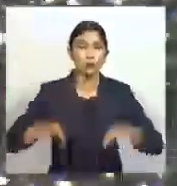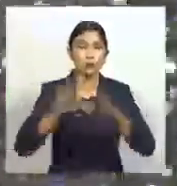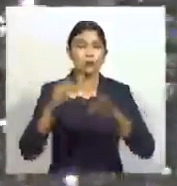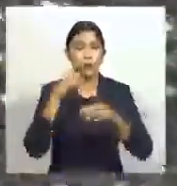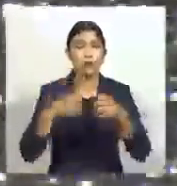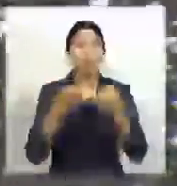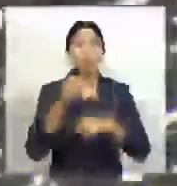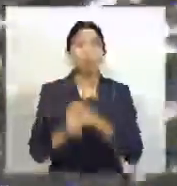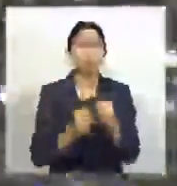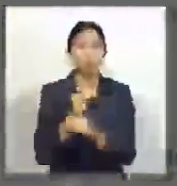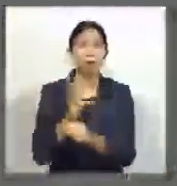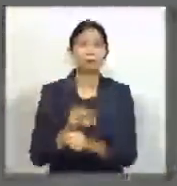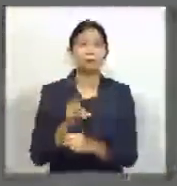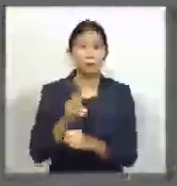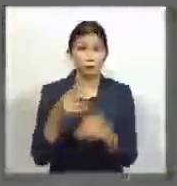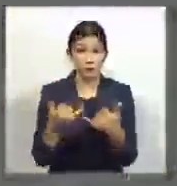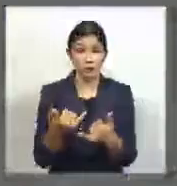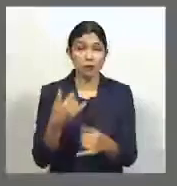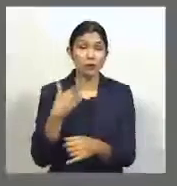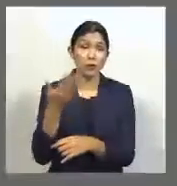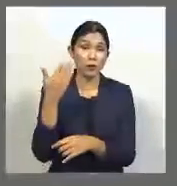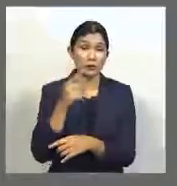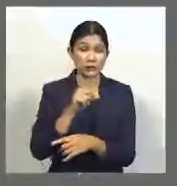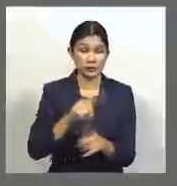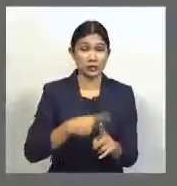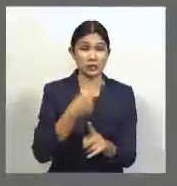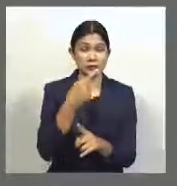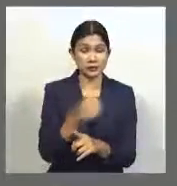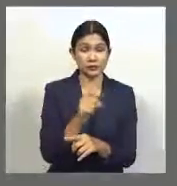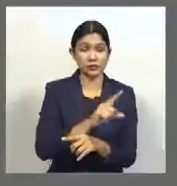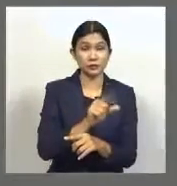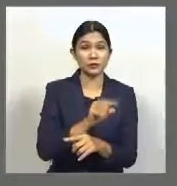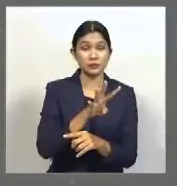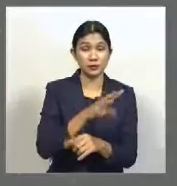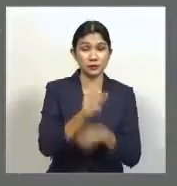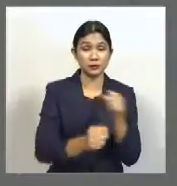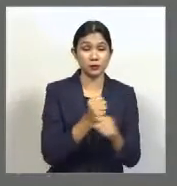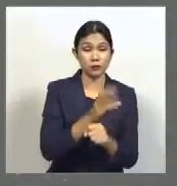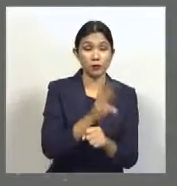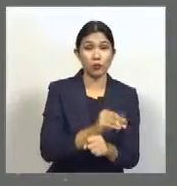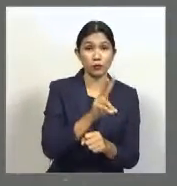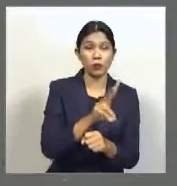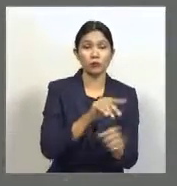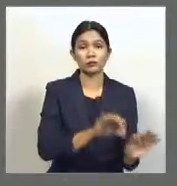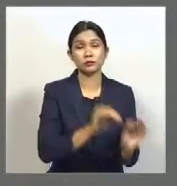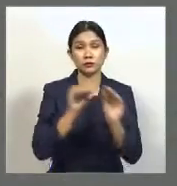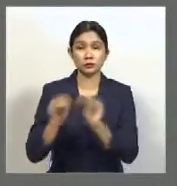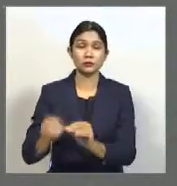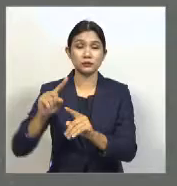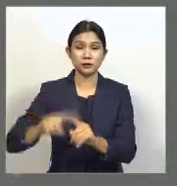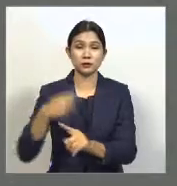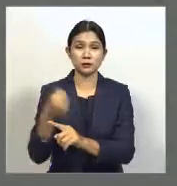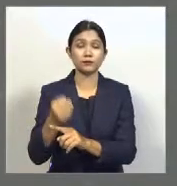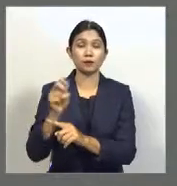ธศักราช2562จากเดิมวันที่24ตุลาคม2562เป็นวันที่12ธันวาค